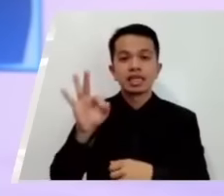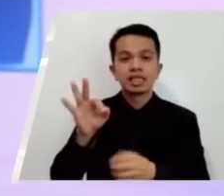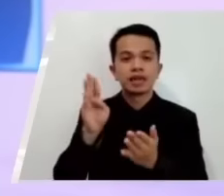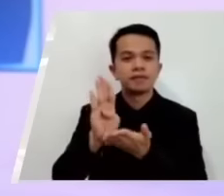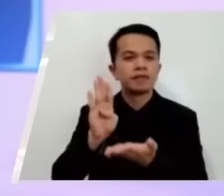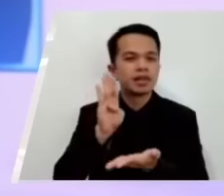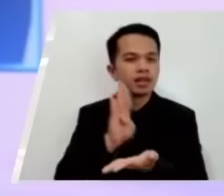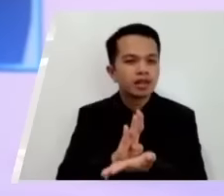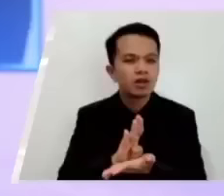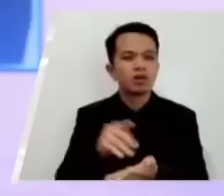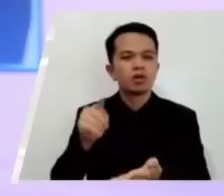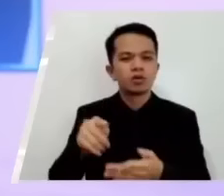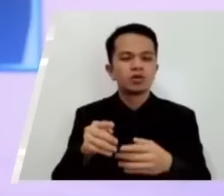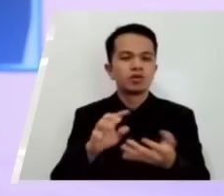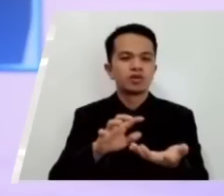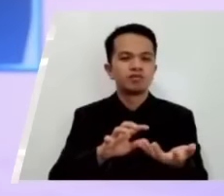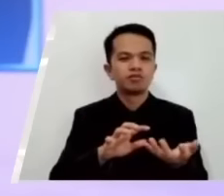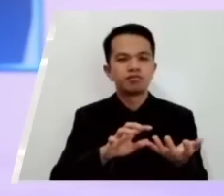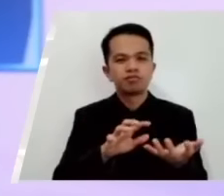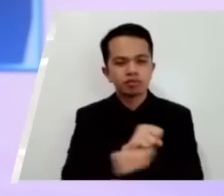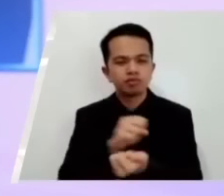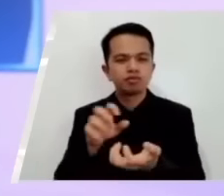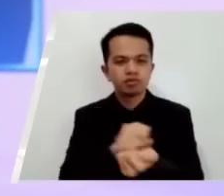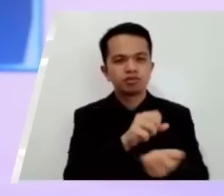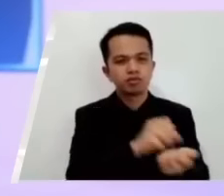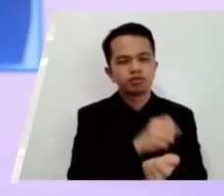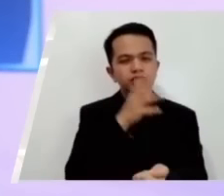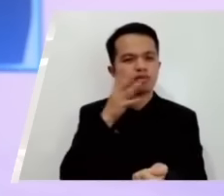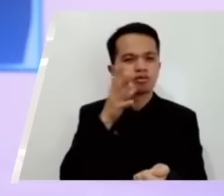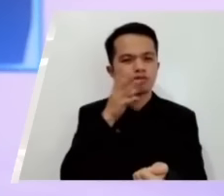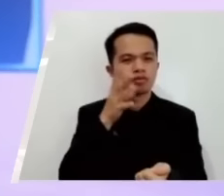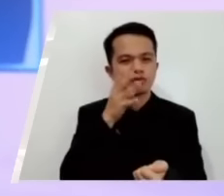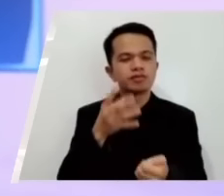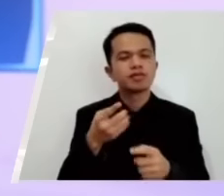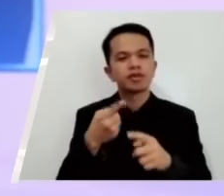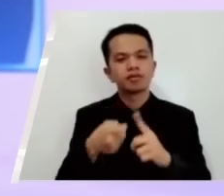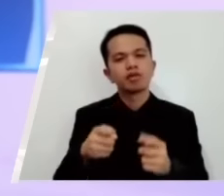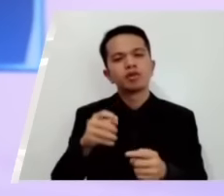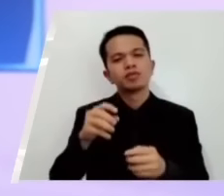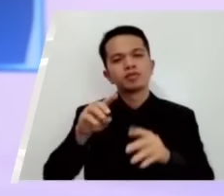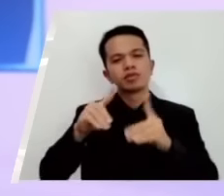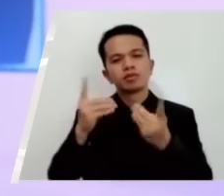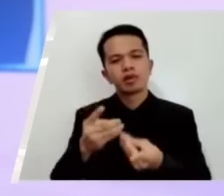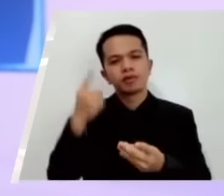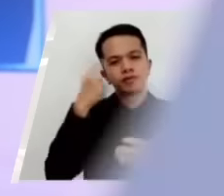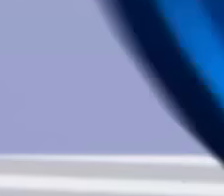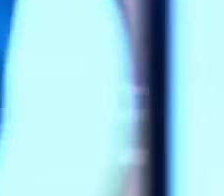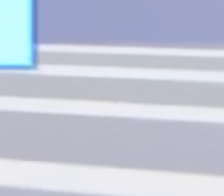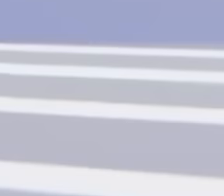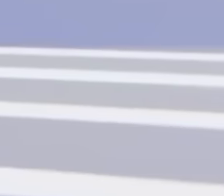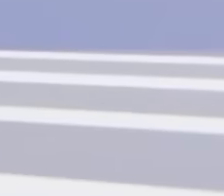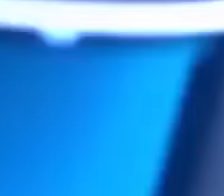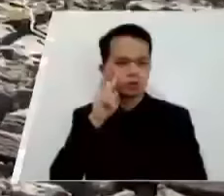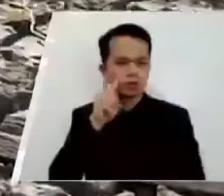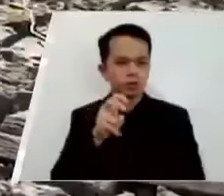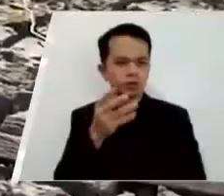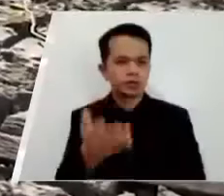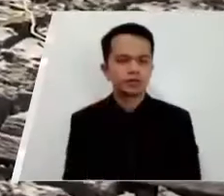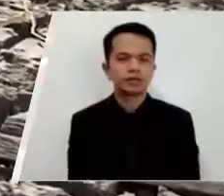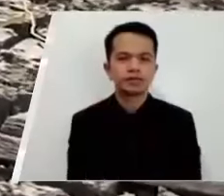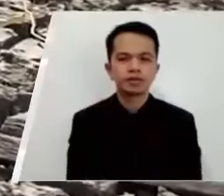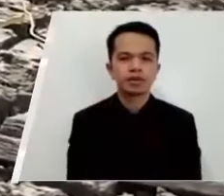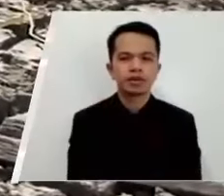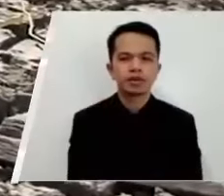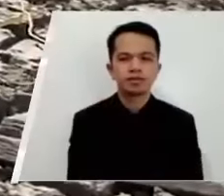ng pinsala ng El Nino sa agrikultura ayon sa Department of Agriculture. Saksi, si Bernadette Reyes.